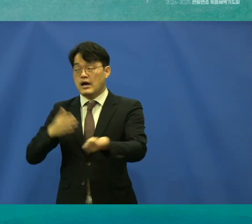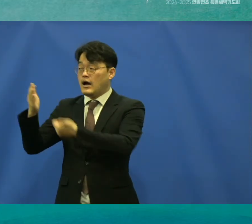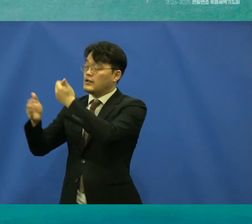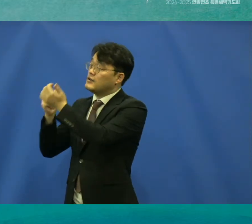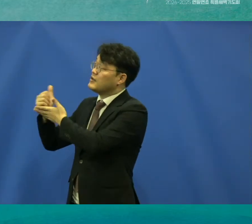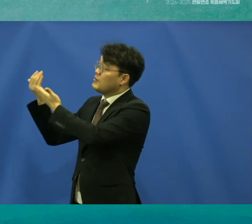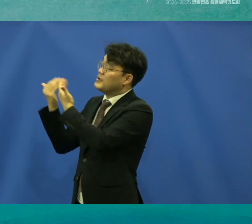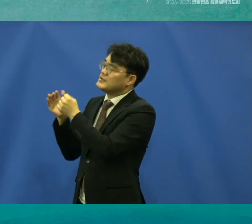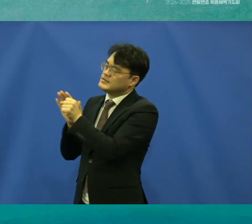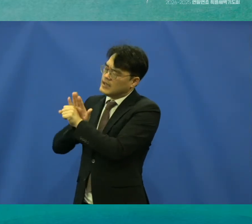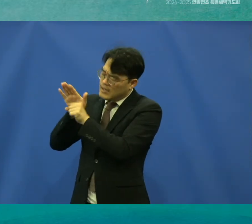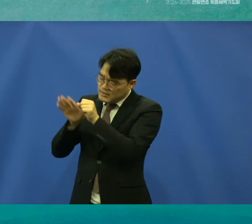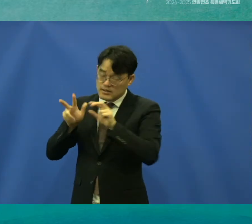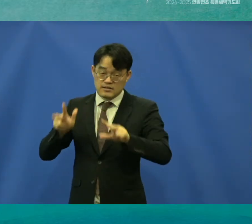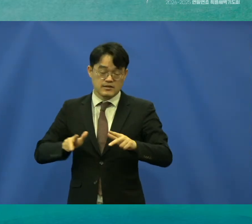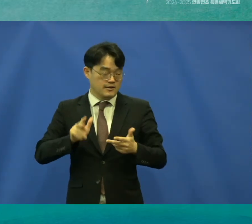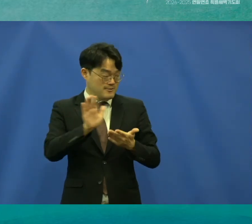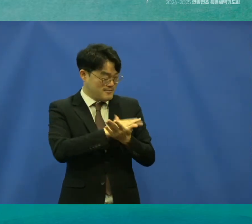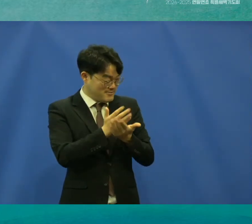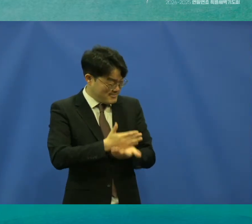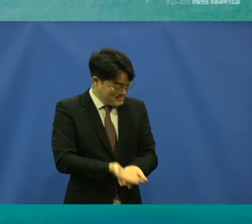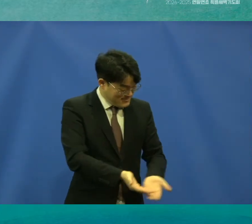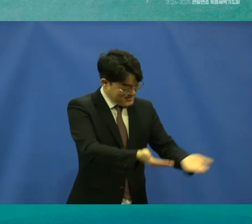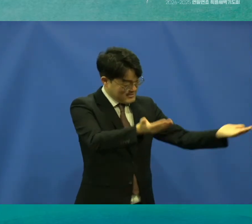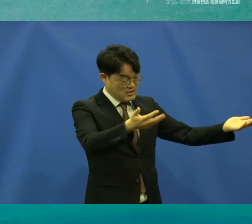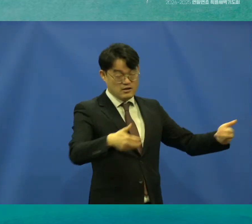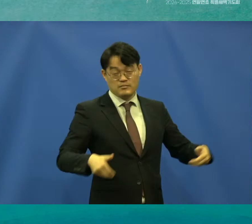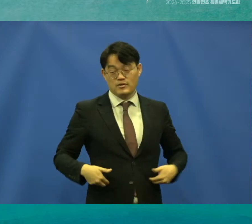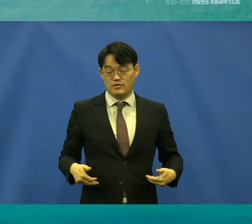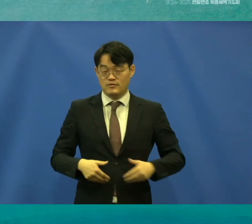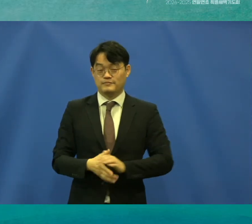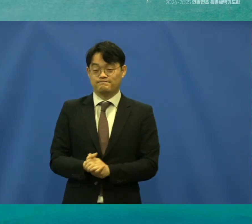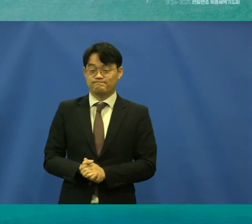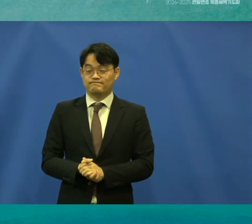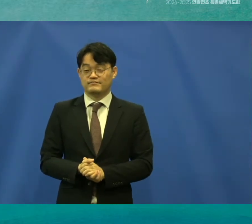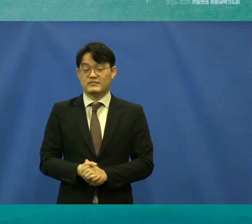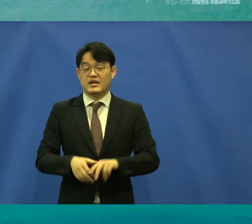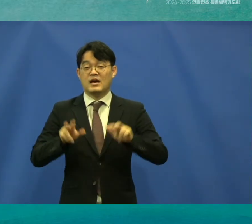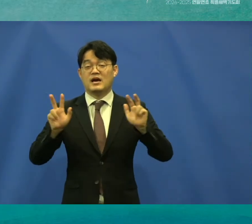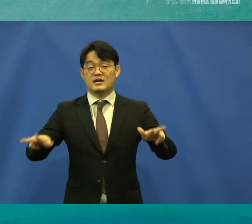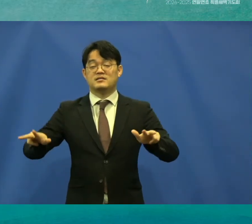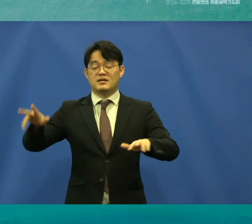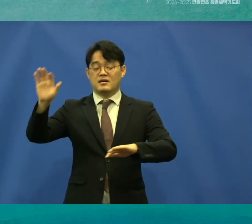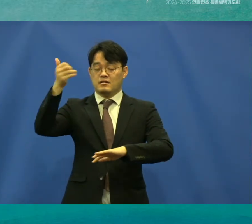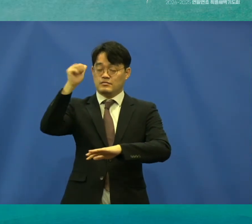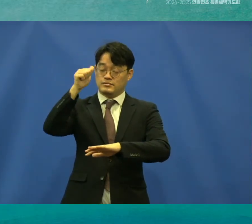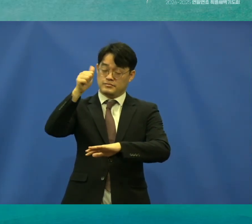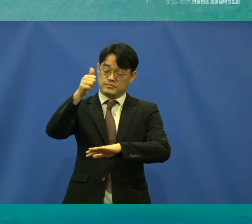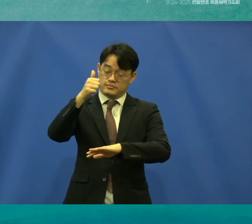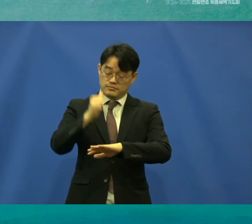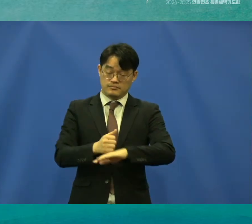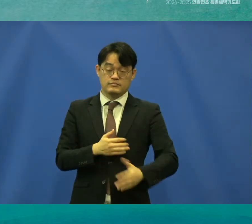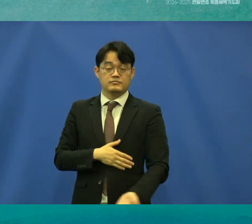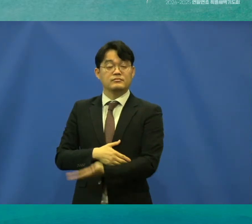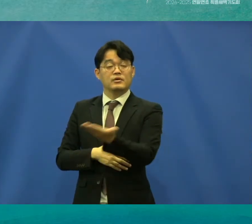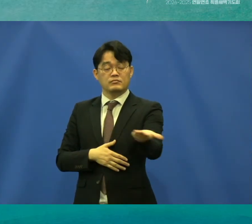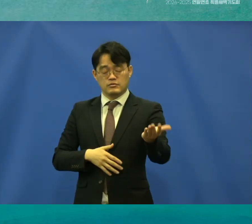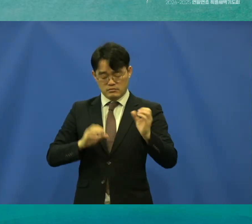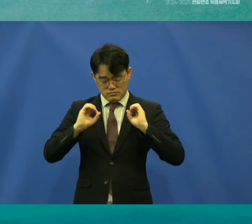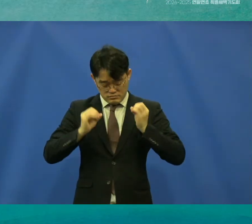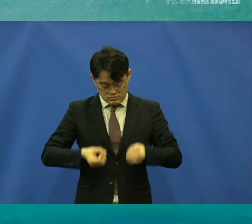자, 이제 마무리를 해야겠어. 혹시 나는 요나가 아닌가?